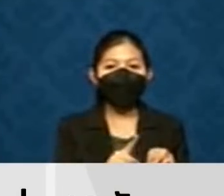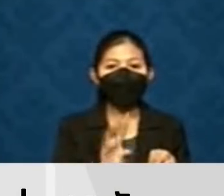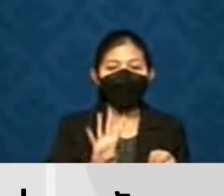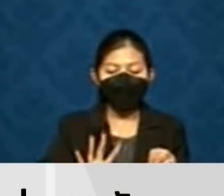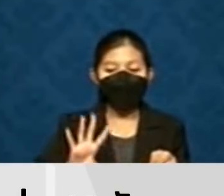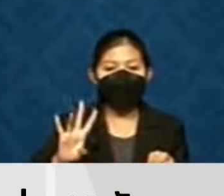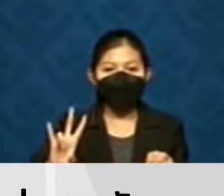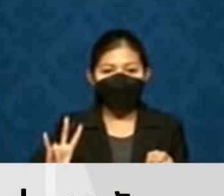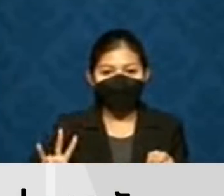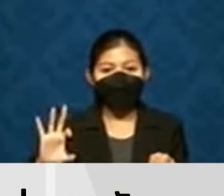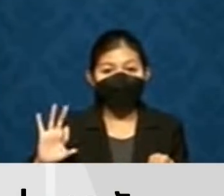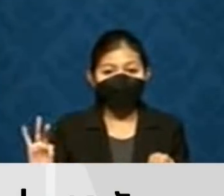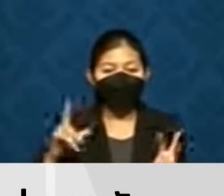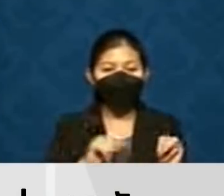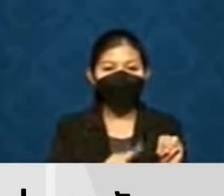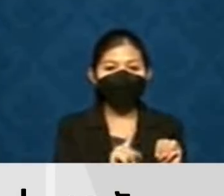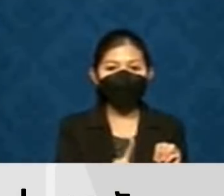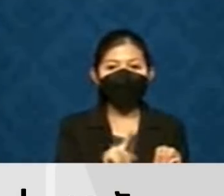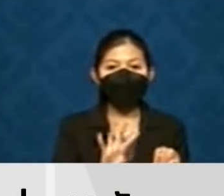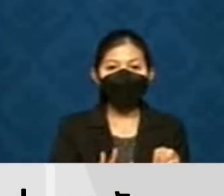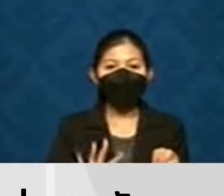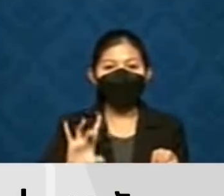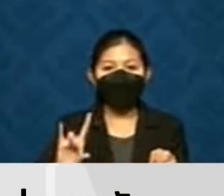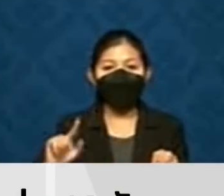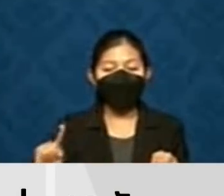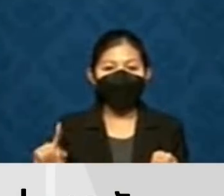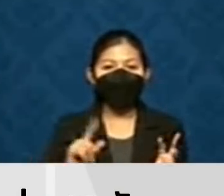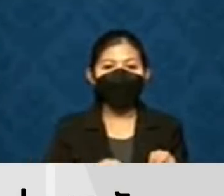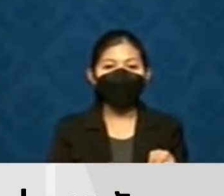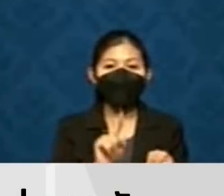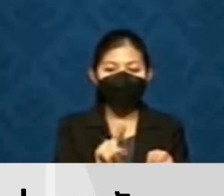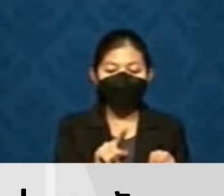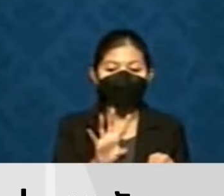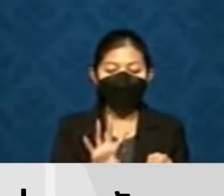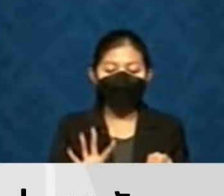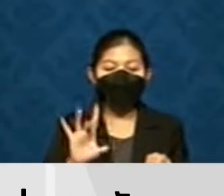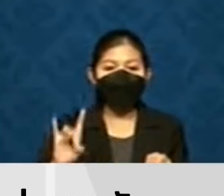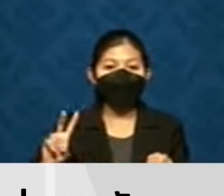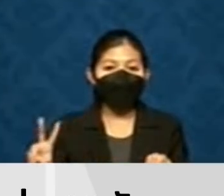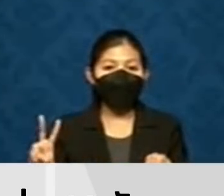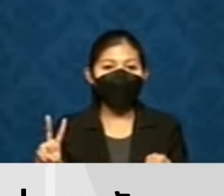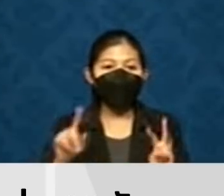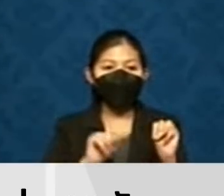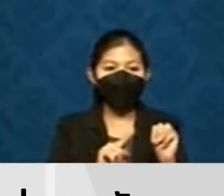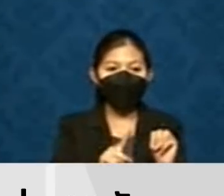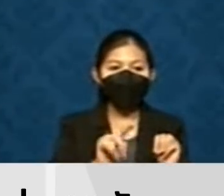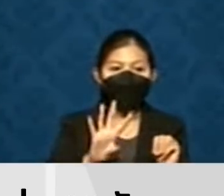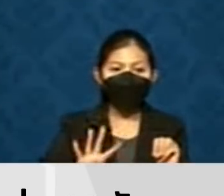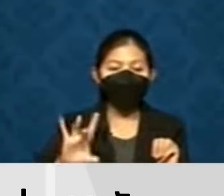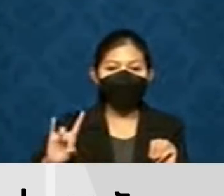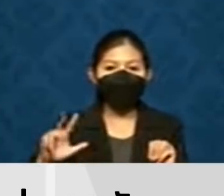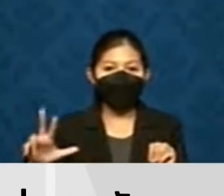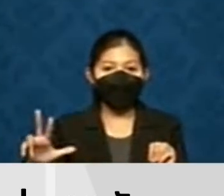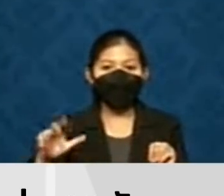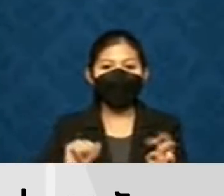ะครับพรบฉบับนี้เนี่ยเขาเสนอการแก้ไขนะฮะพรบแก้ไขเพิ่มเติมประมวลกฎหมายแพ่งและพาณิชย์เมื่อกี้